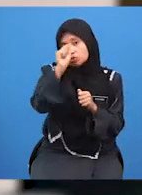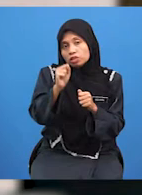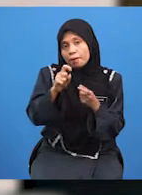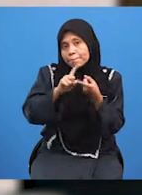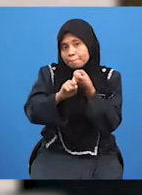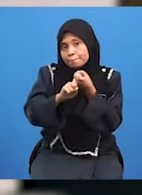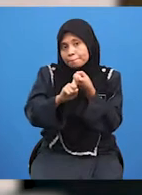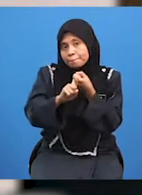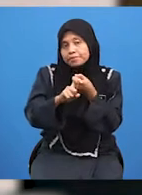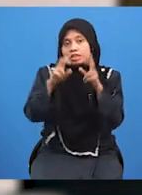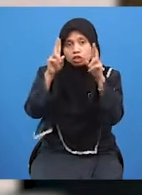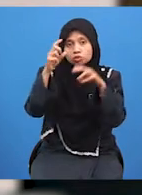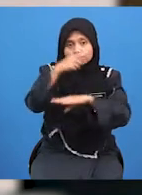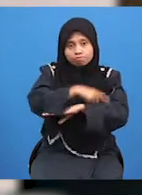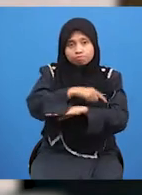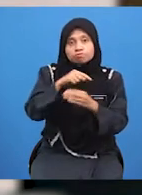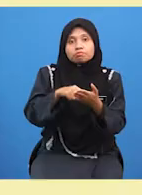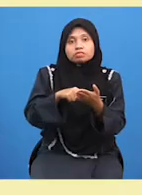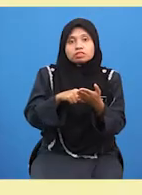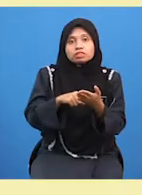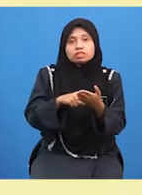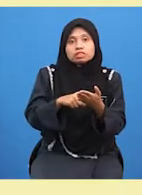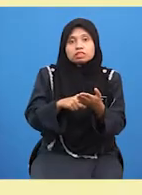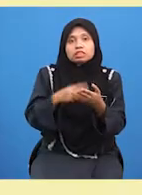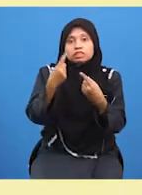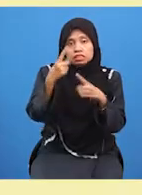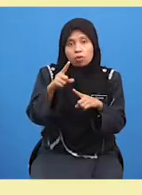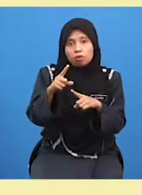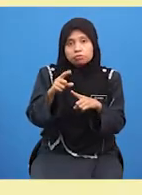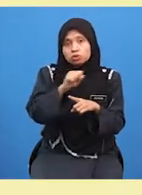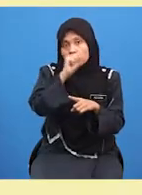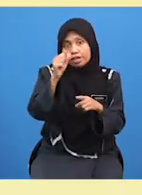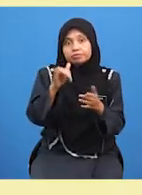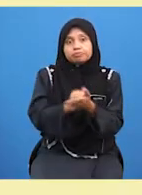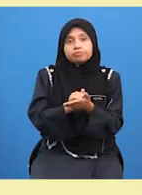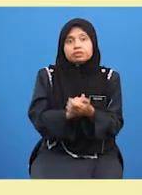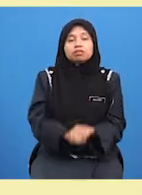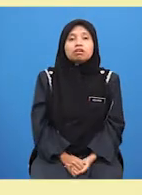soalan berkaitan tajuk hari ini. Sila jawab soalan berikut.